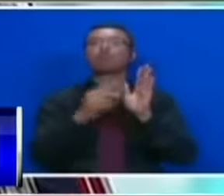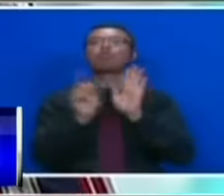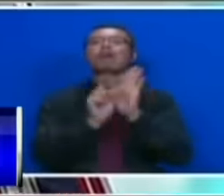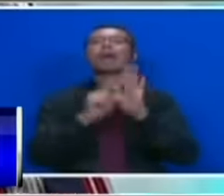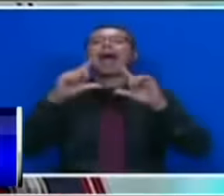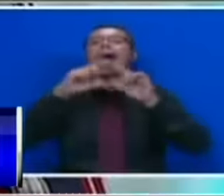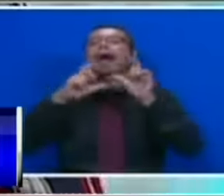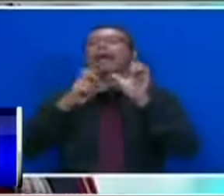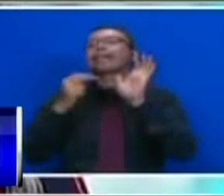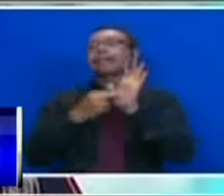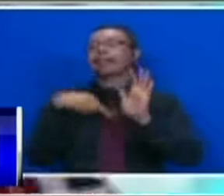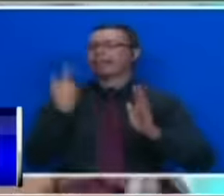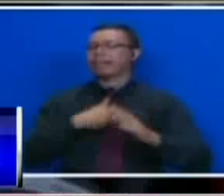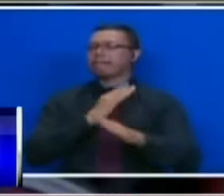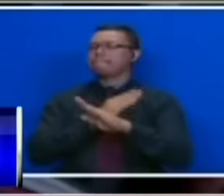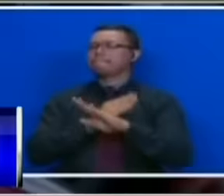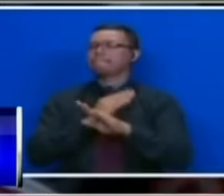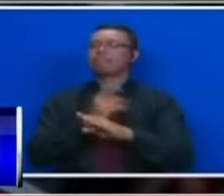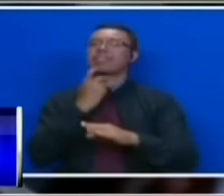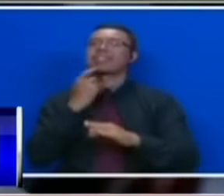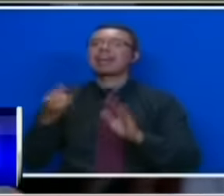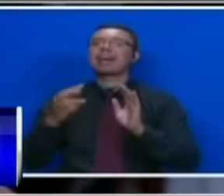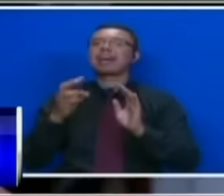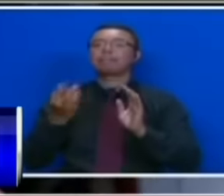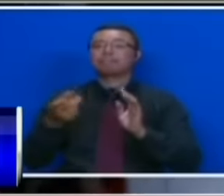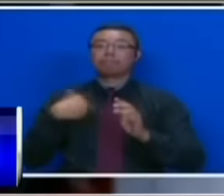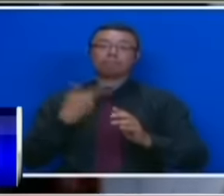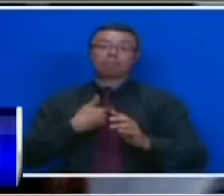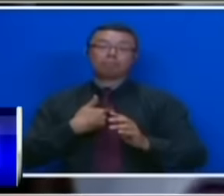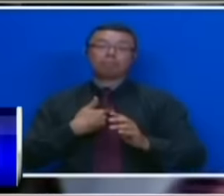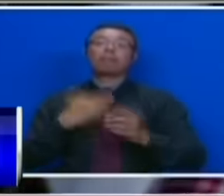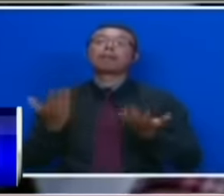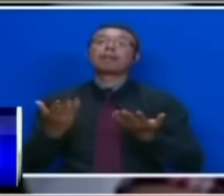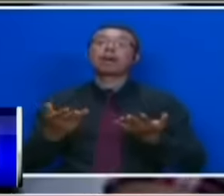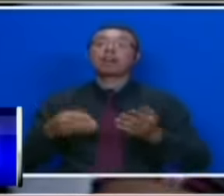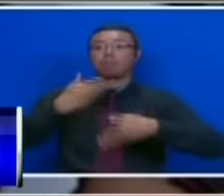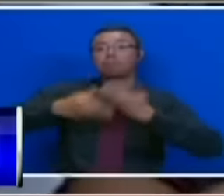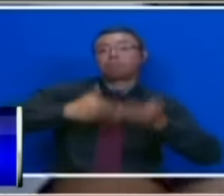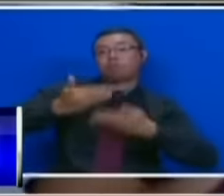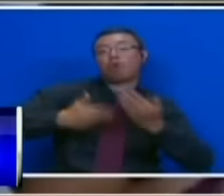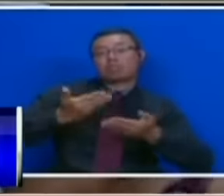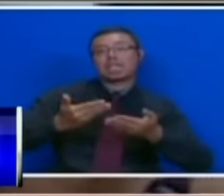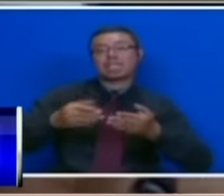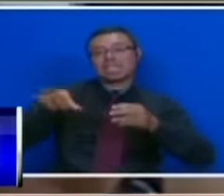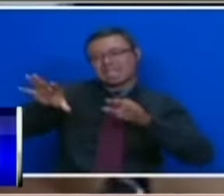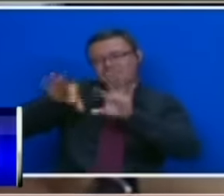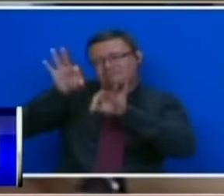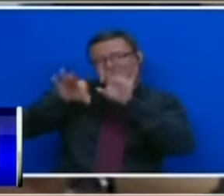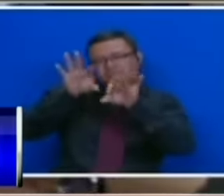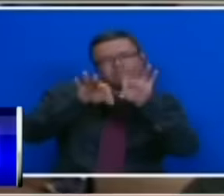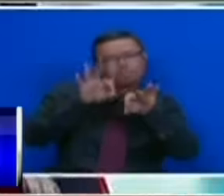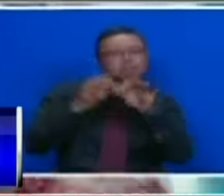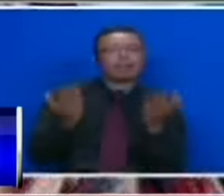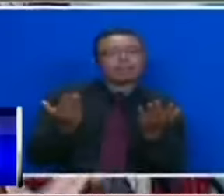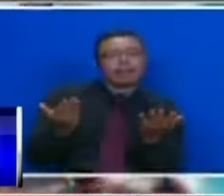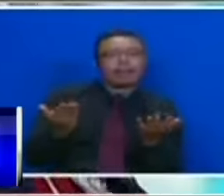negara. Kami akan mempertahankan meritokrasi. Kami akan mempertahankan bagaimana proses seleksi. Dan bahkan